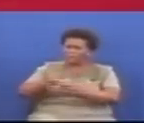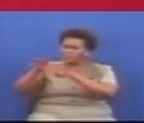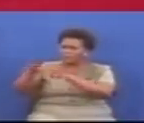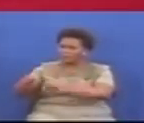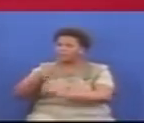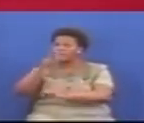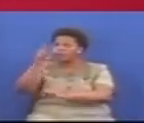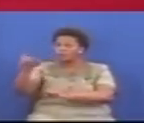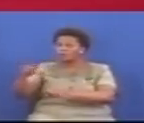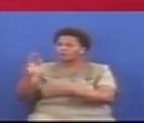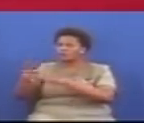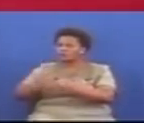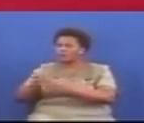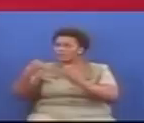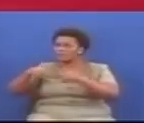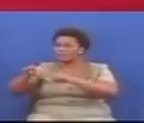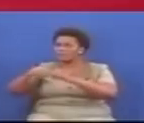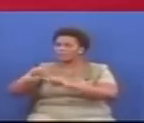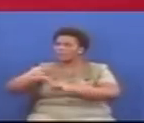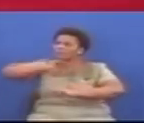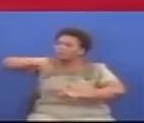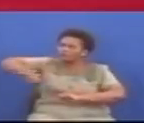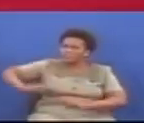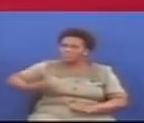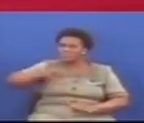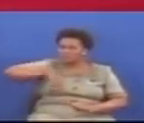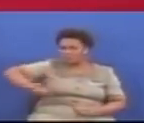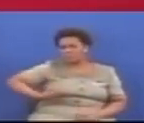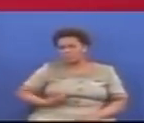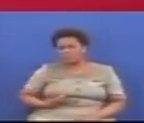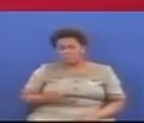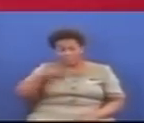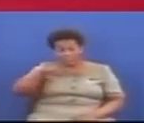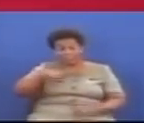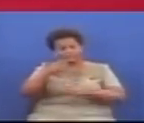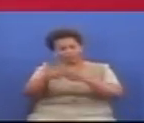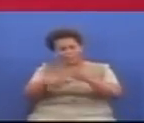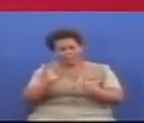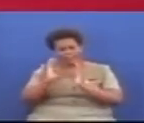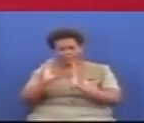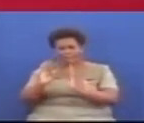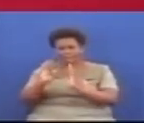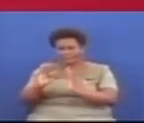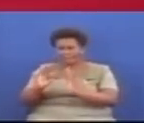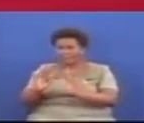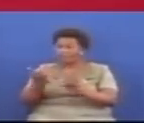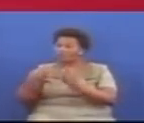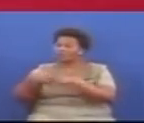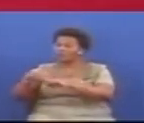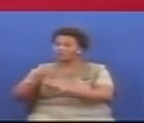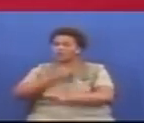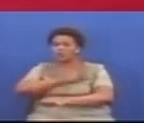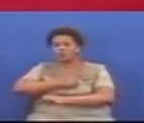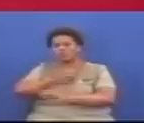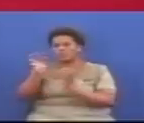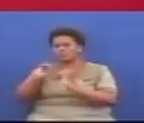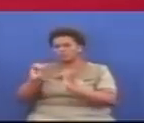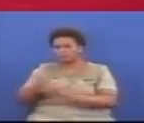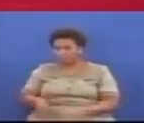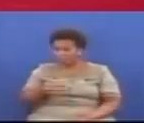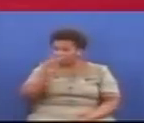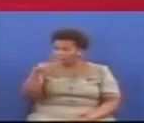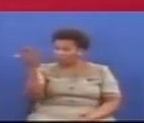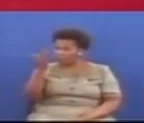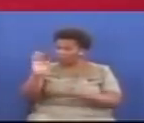pikipiki ya mabodaboda kwa ajili ya kupora wananchi, na tutaendelea kufanya hivyo kuwashughulikia bila huruma wale wote ambao wanatumia pikipiki ya